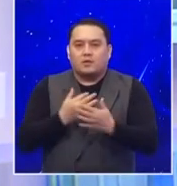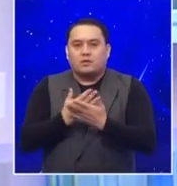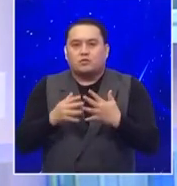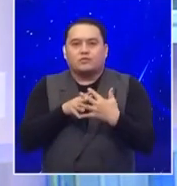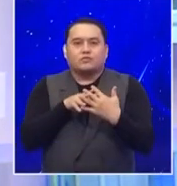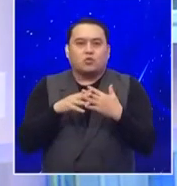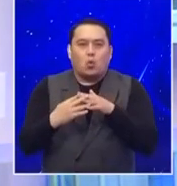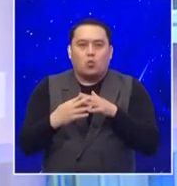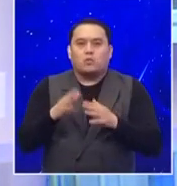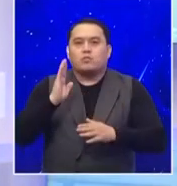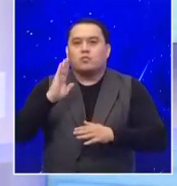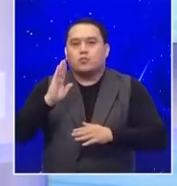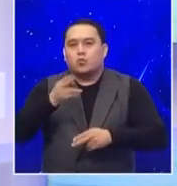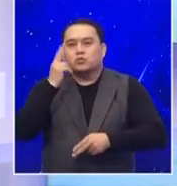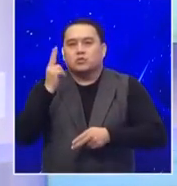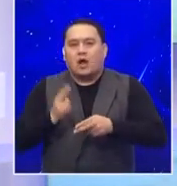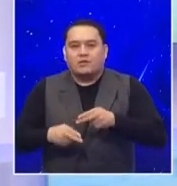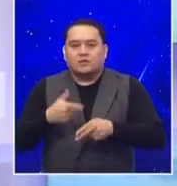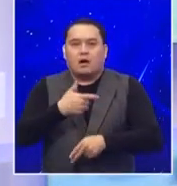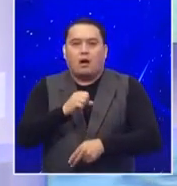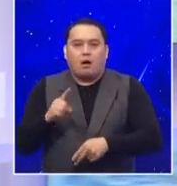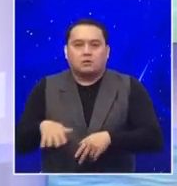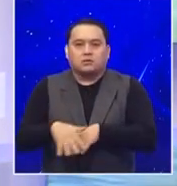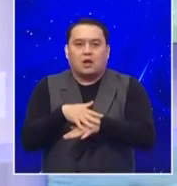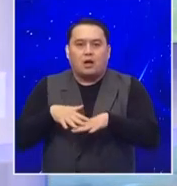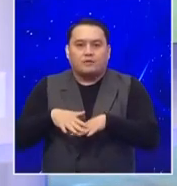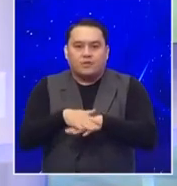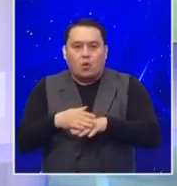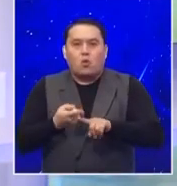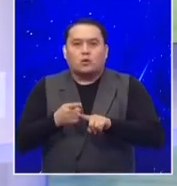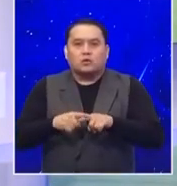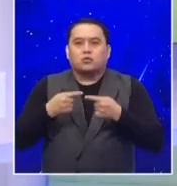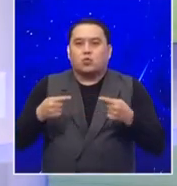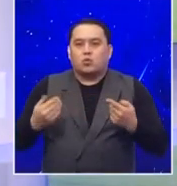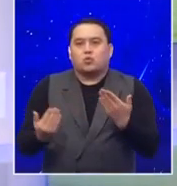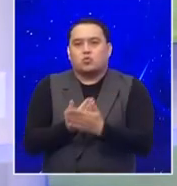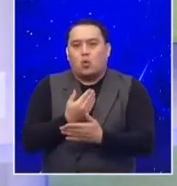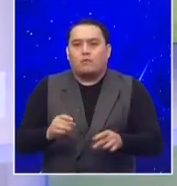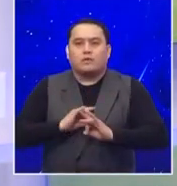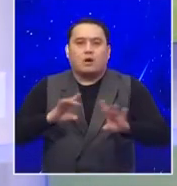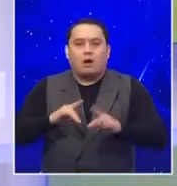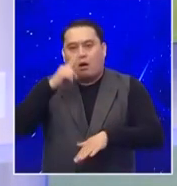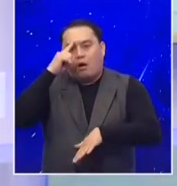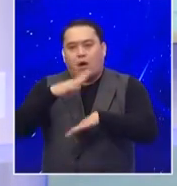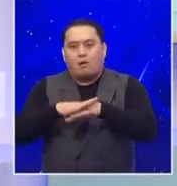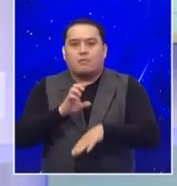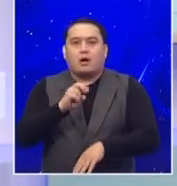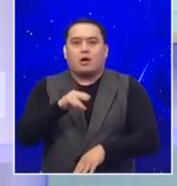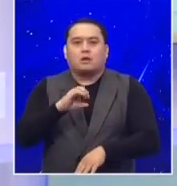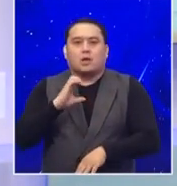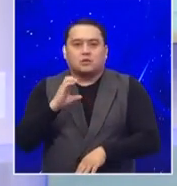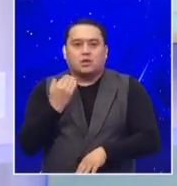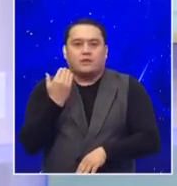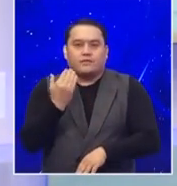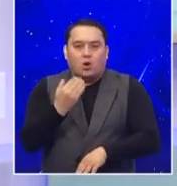нескольких селах. В скором времени завершится и газификация населенных пунктов. Этими и другими новшествами поделился аким Баканасского сельского